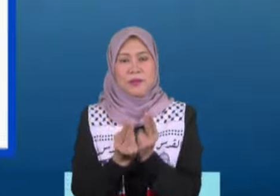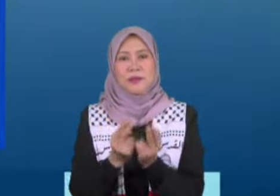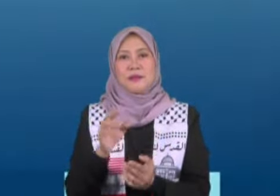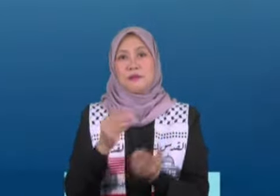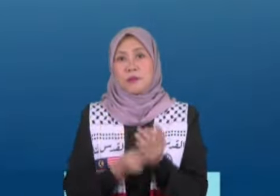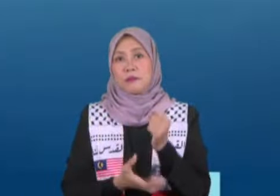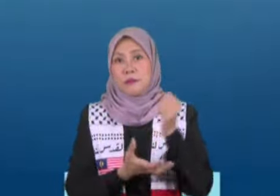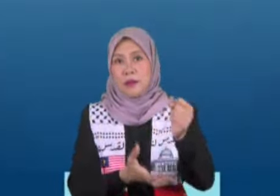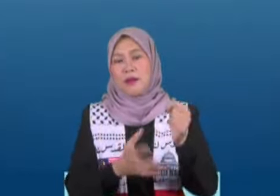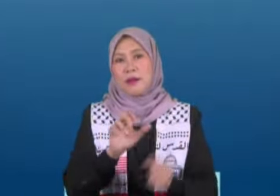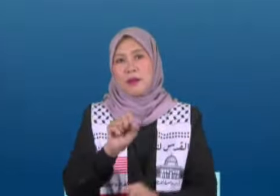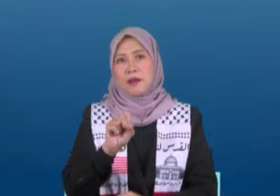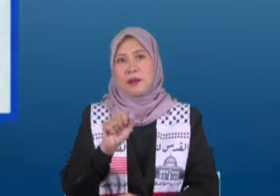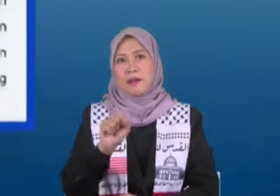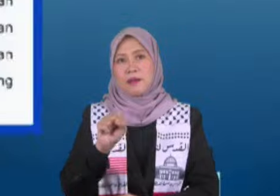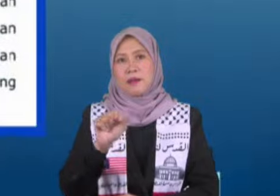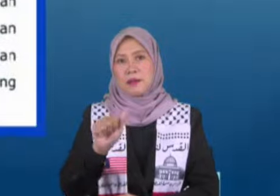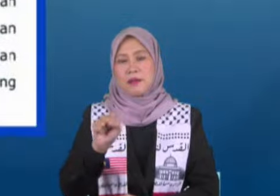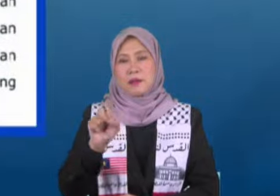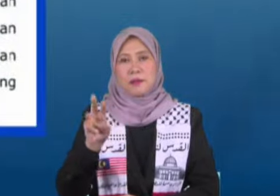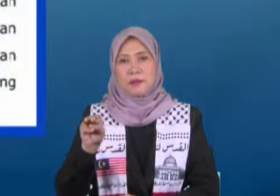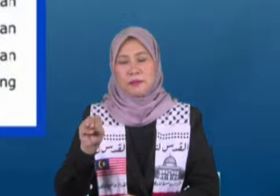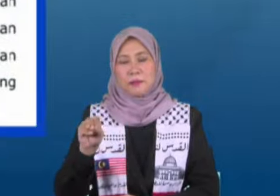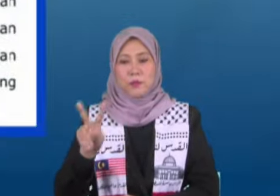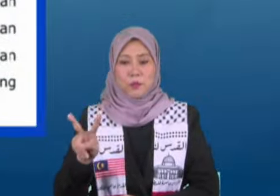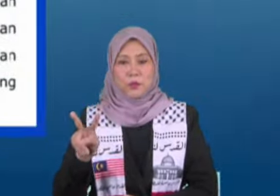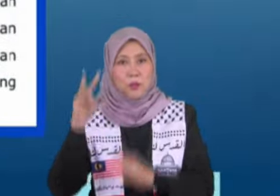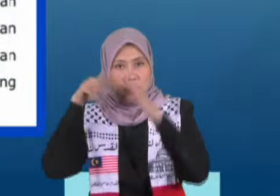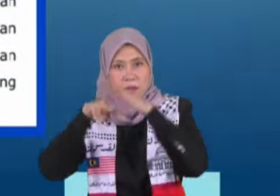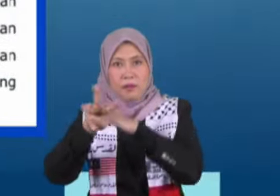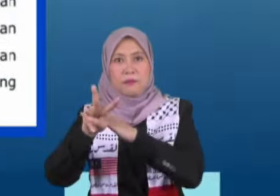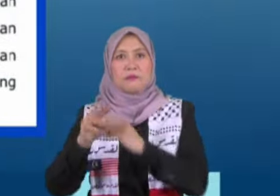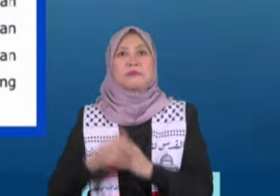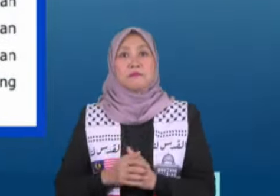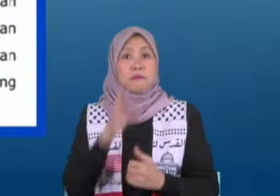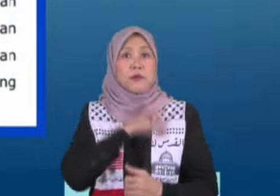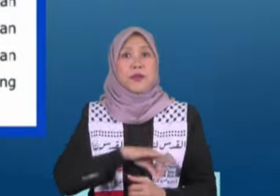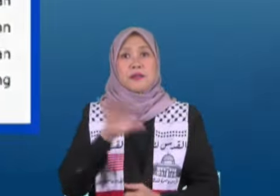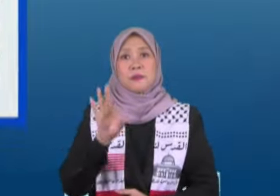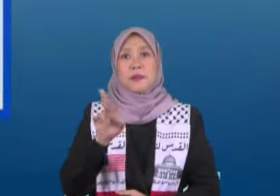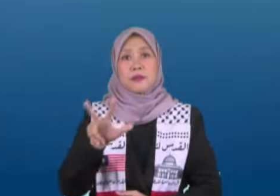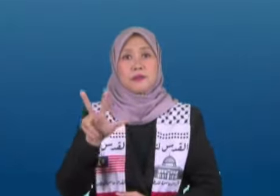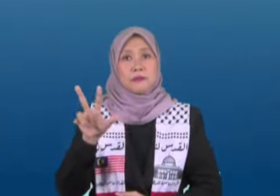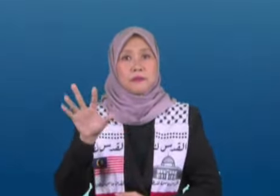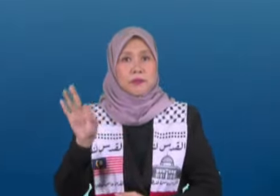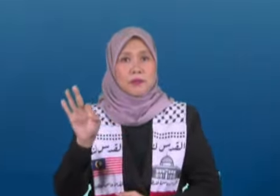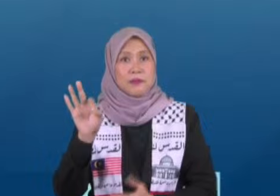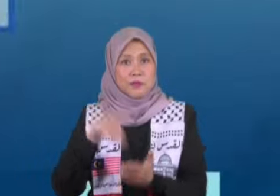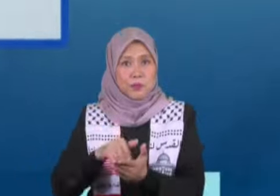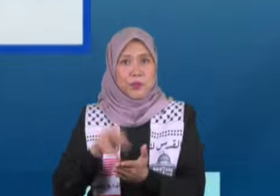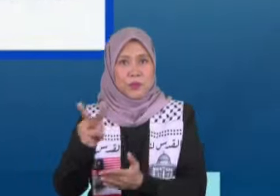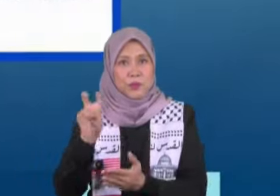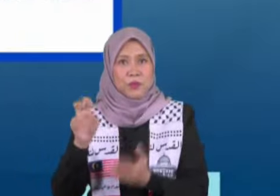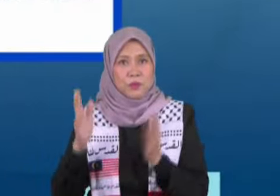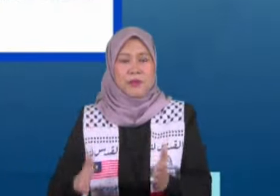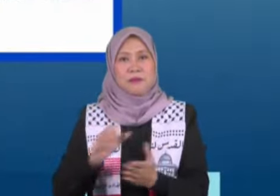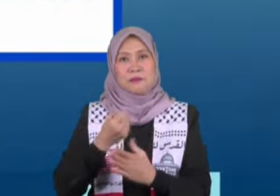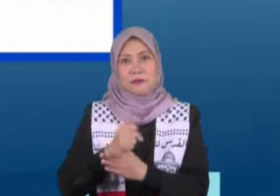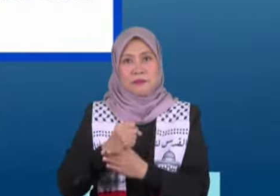ASM 2 wawasan. Ia bakal manfaatkan 939,200 pemegang unit dengan jumlah keseluruhan sebanyak